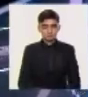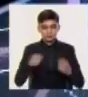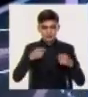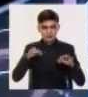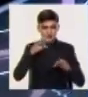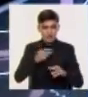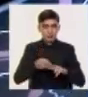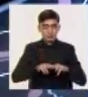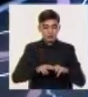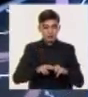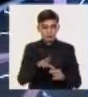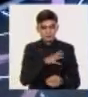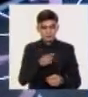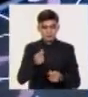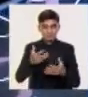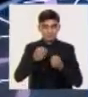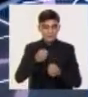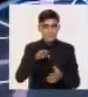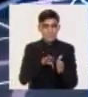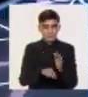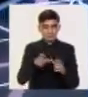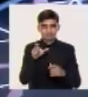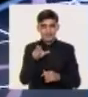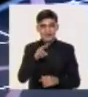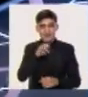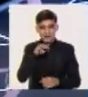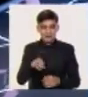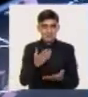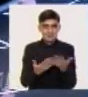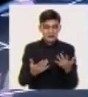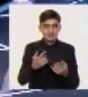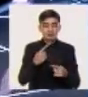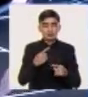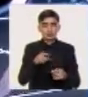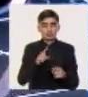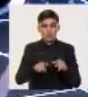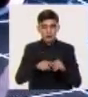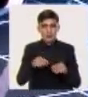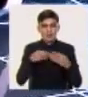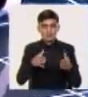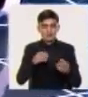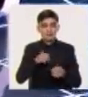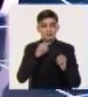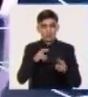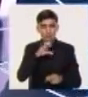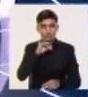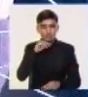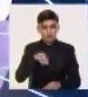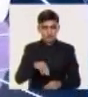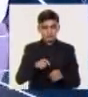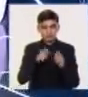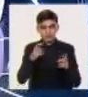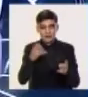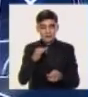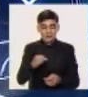Торговцев, которые принимают оплату безналичным переводом с карты на карту, скоро обяжут открыть специальные счета. И тогда деньги